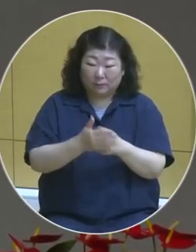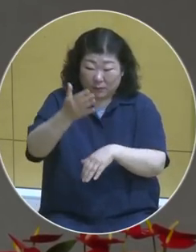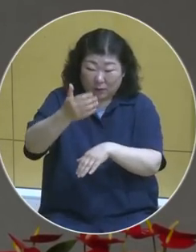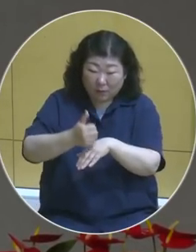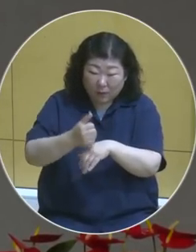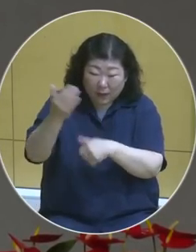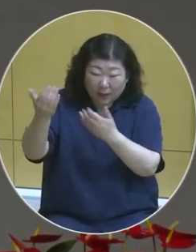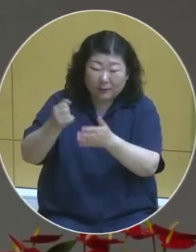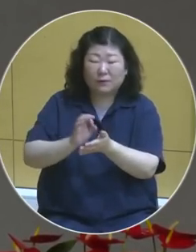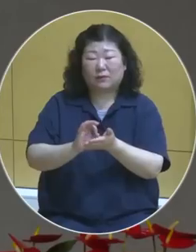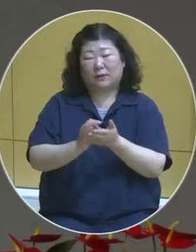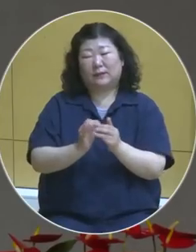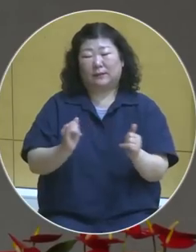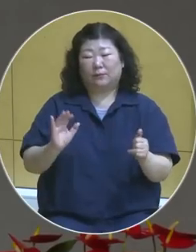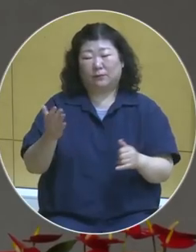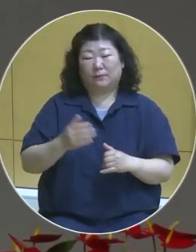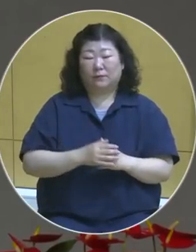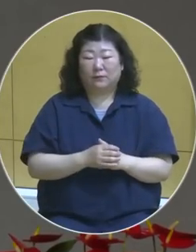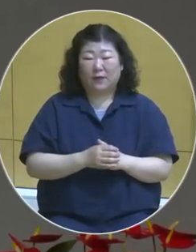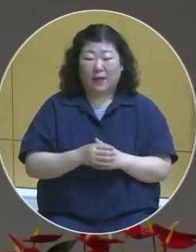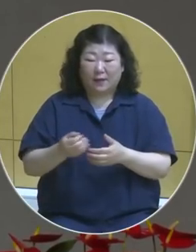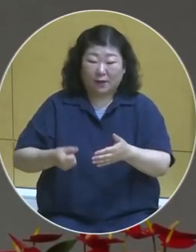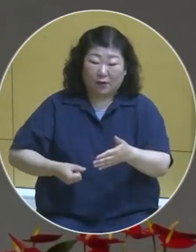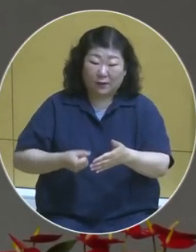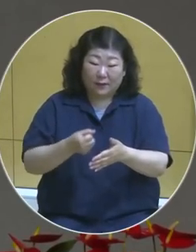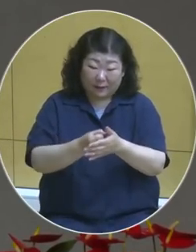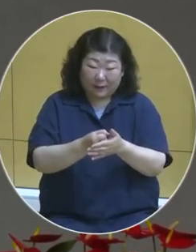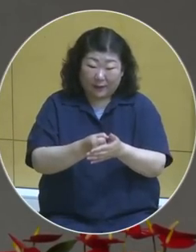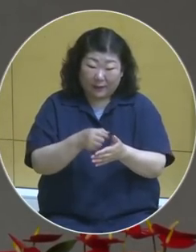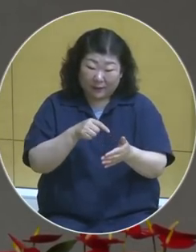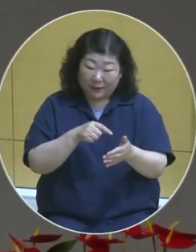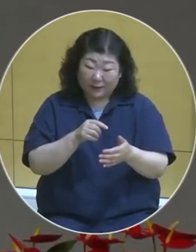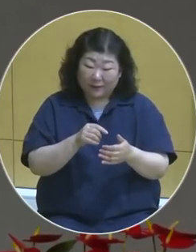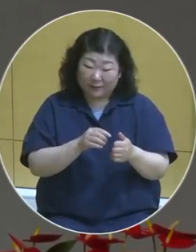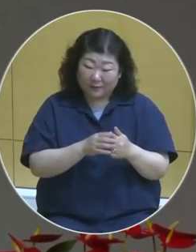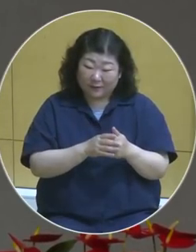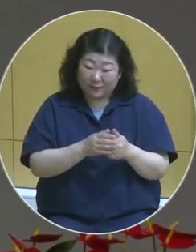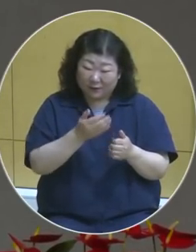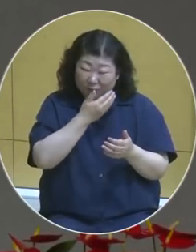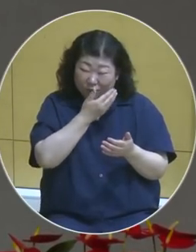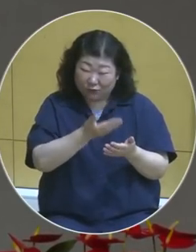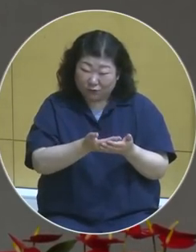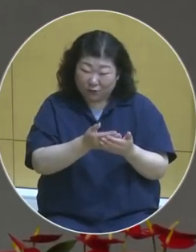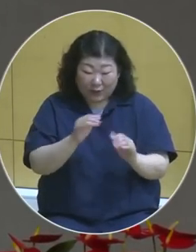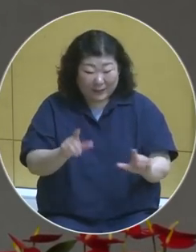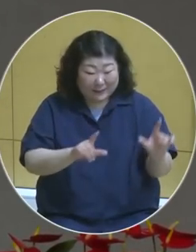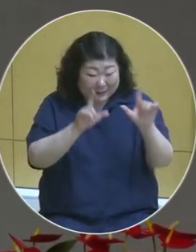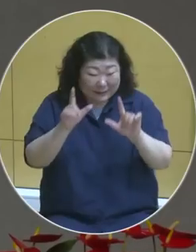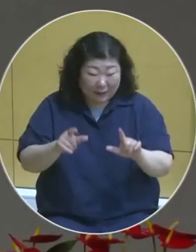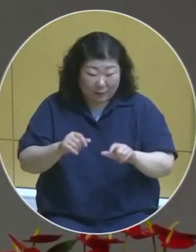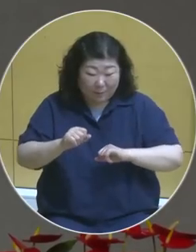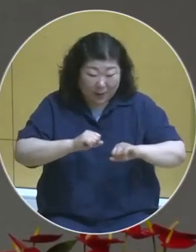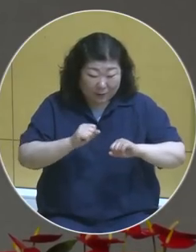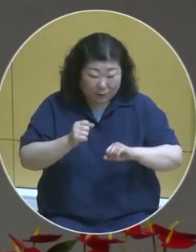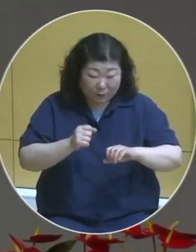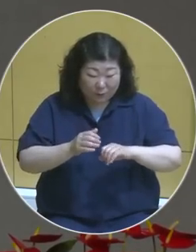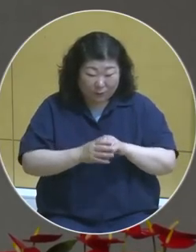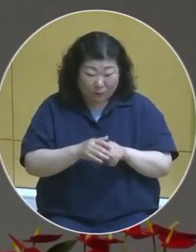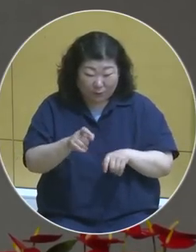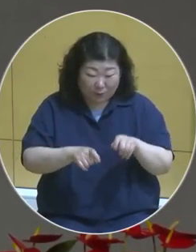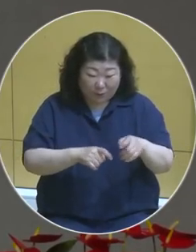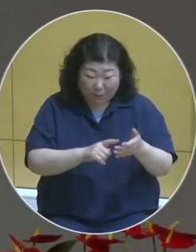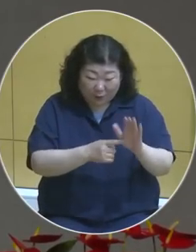되었습니다. 결단이라는 것이 그렇게 중요하고 그것을 삶의 행동으로 옮긴다는 것이 어려운 일인